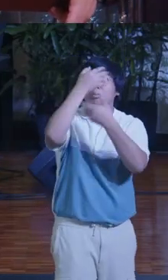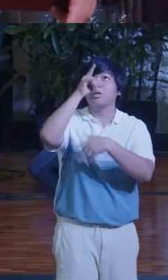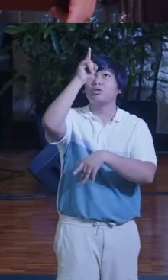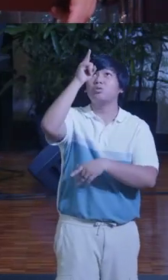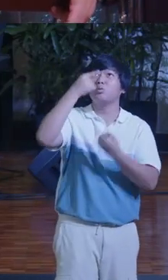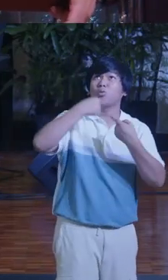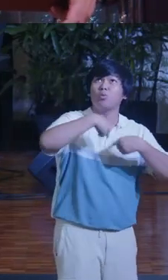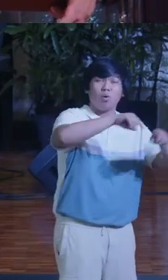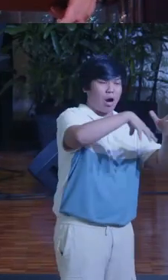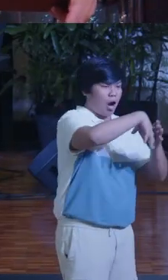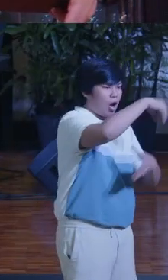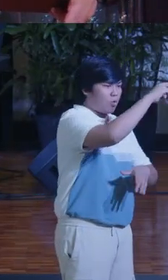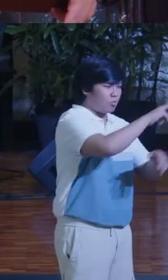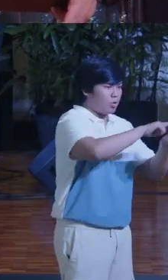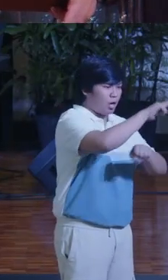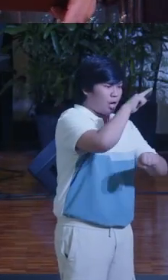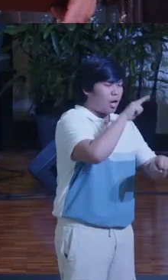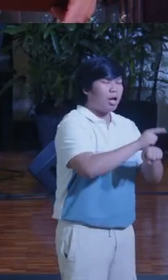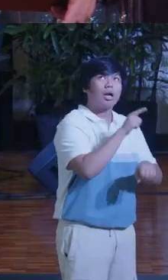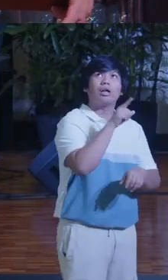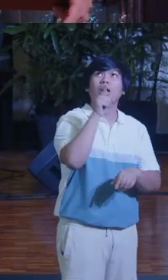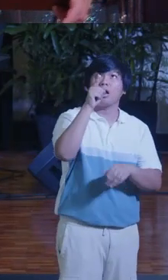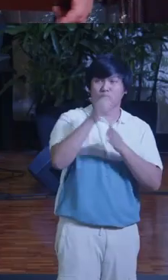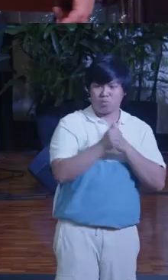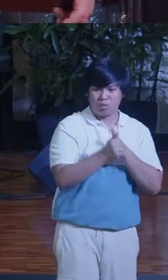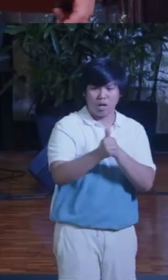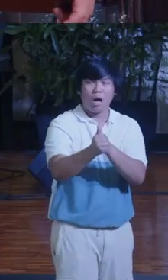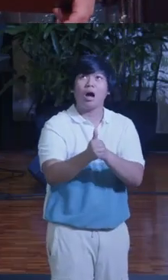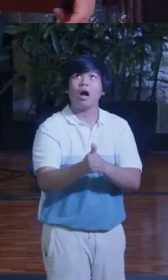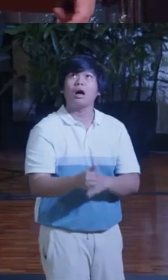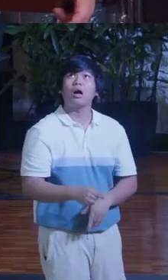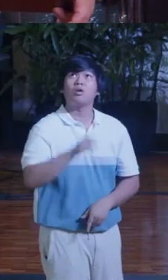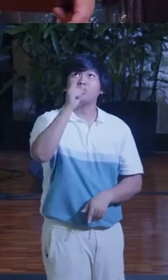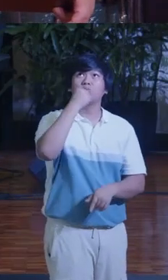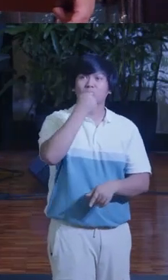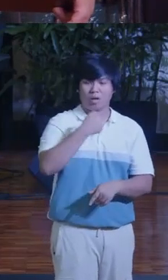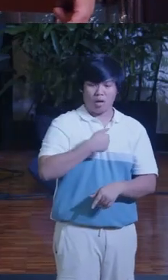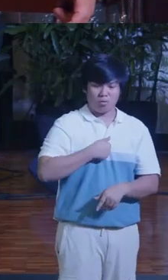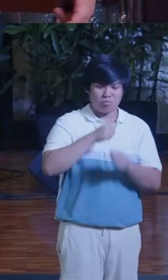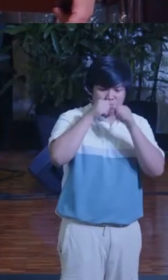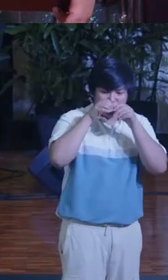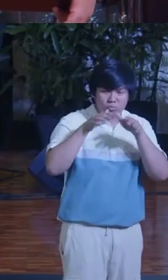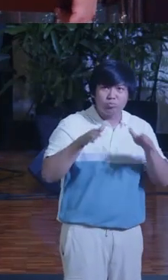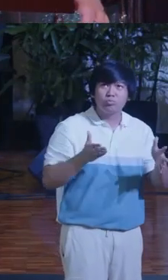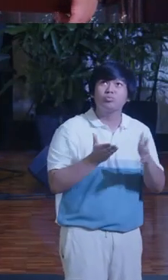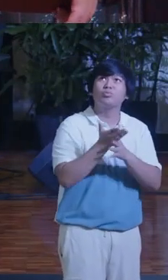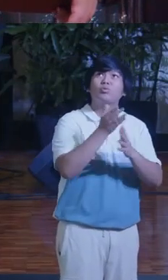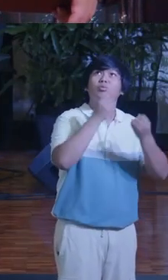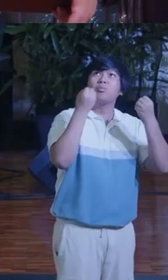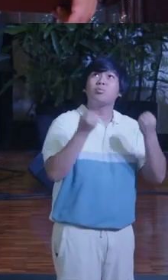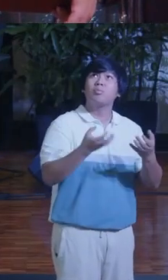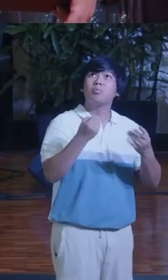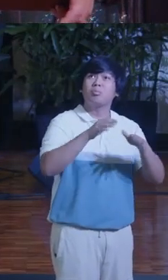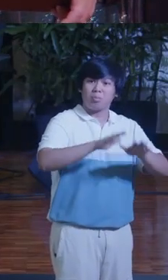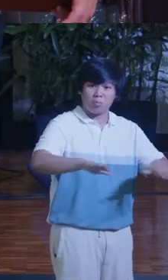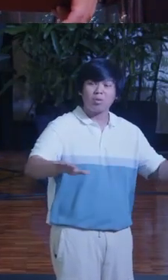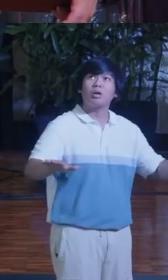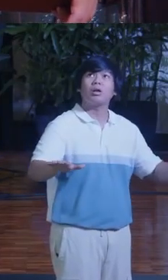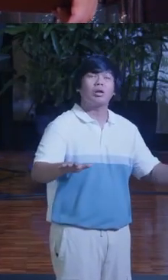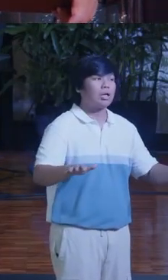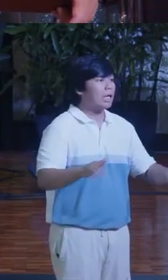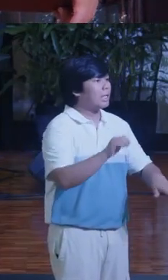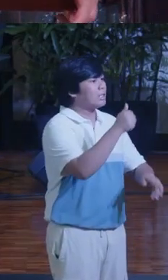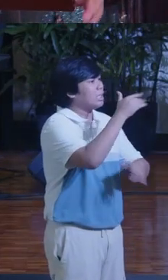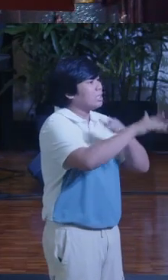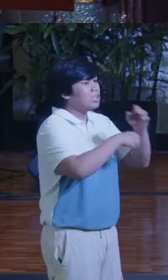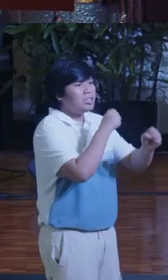descendants. Bibigyan kita ng pagpapala. Magdadaan sa iyo ang pagpapala sa buong mundo. Ganda ng pangako. 10 years